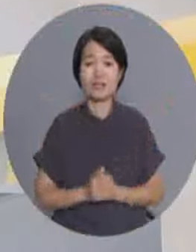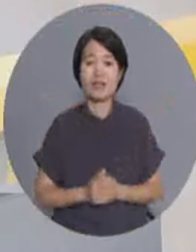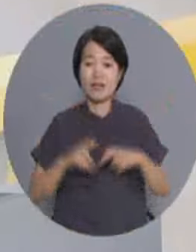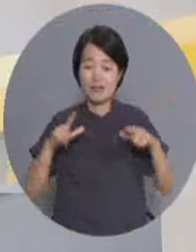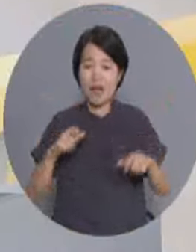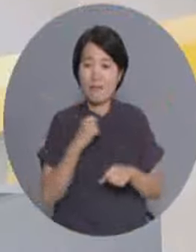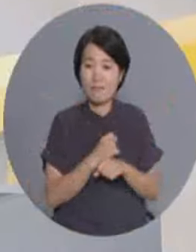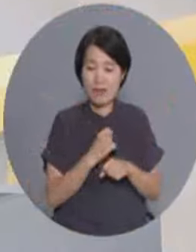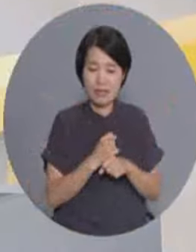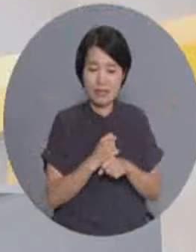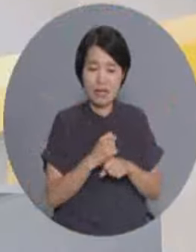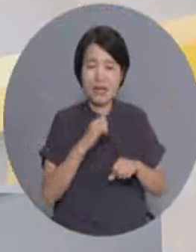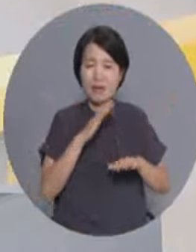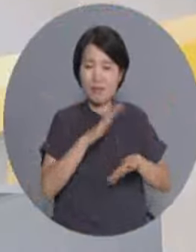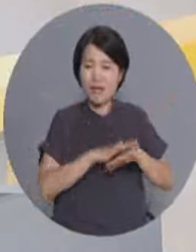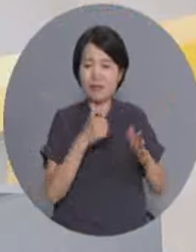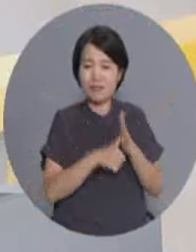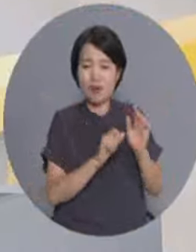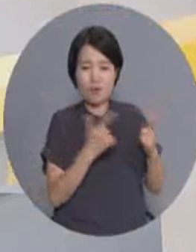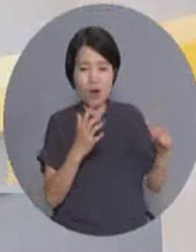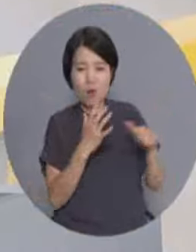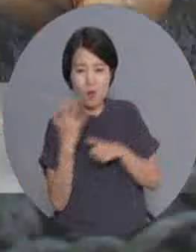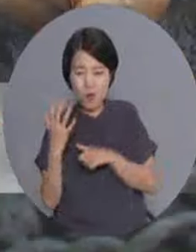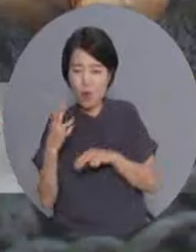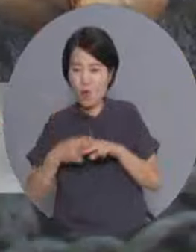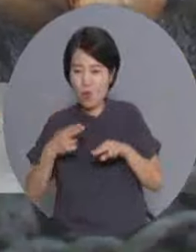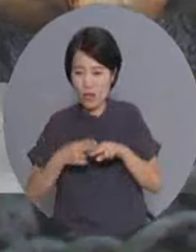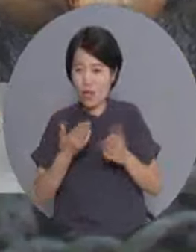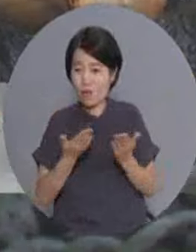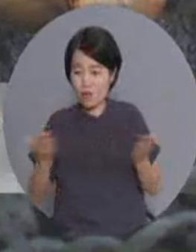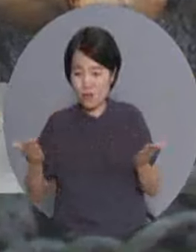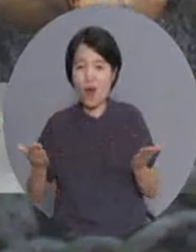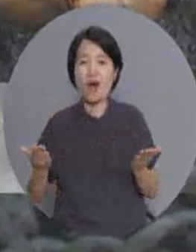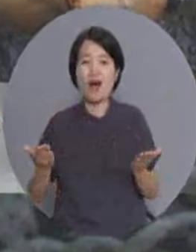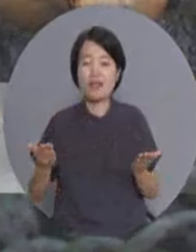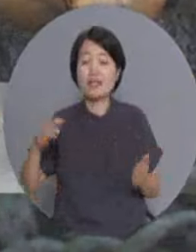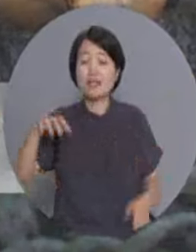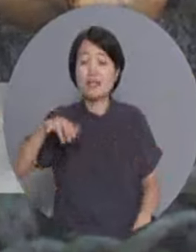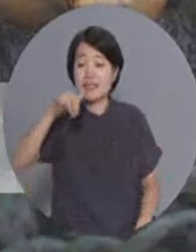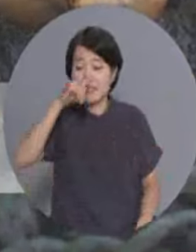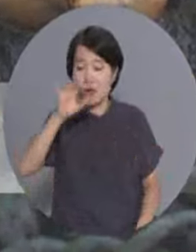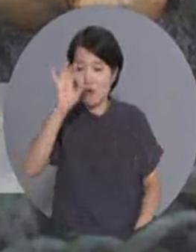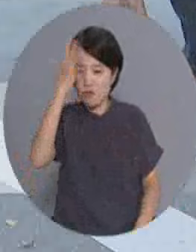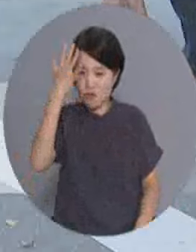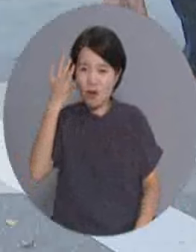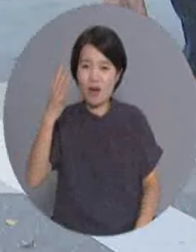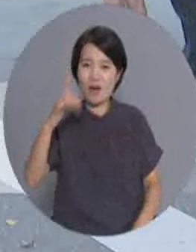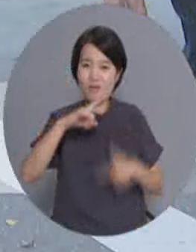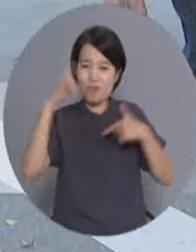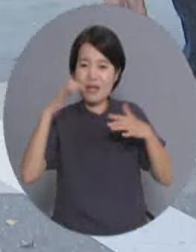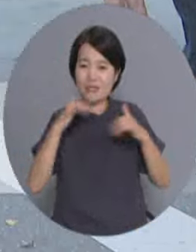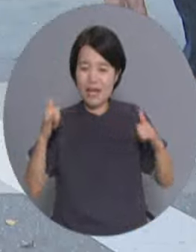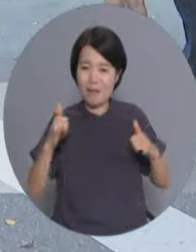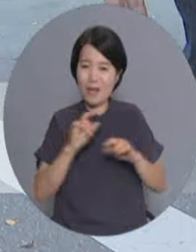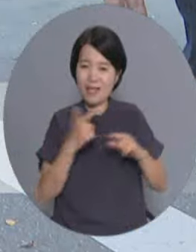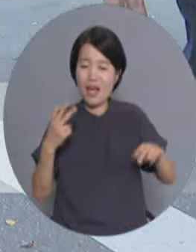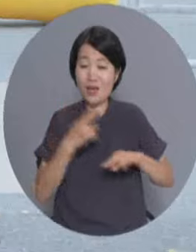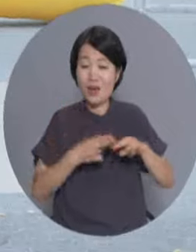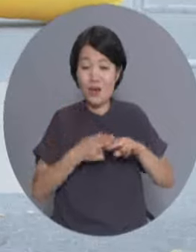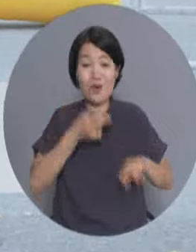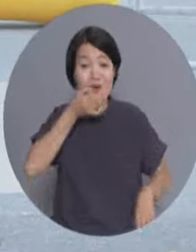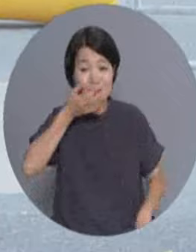지역에서 생산된 식재료를 이용한 음식 전시관과 푸드존이 운영되고 명인, 명장들이 만든 다양한